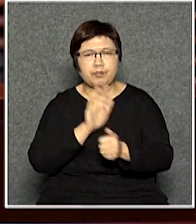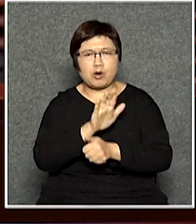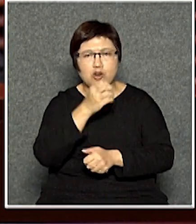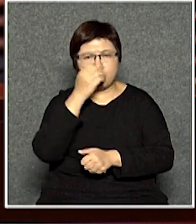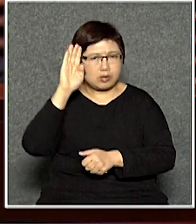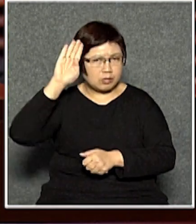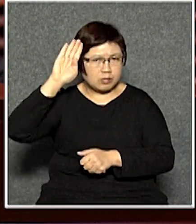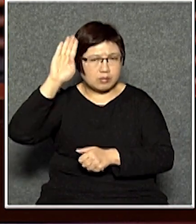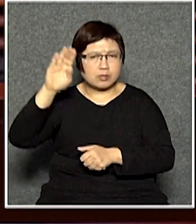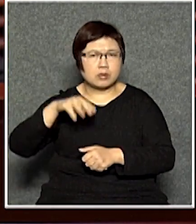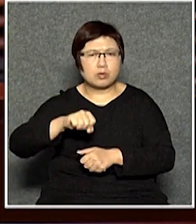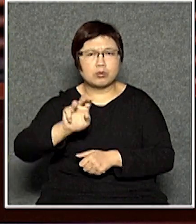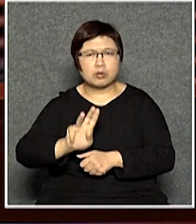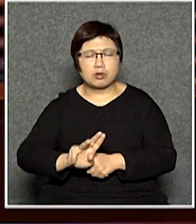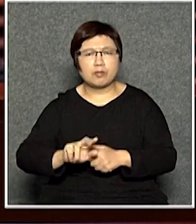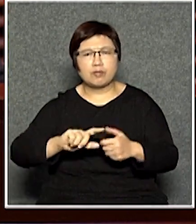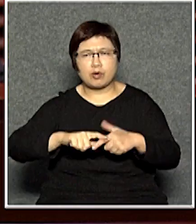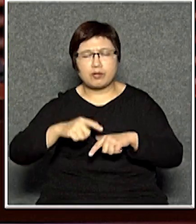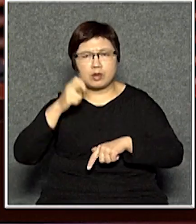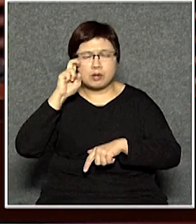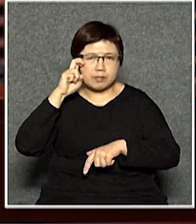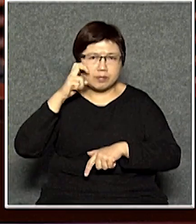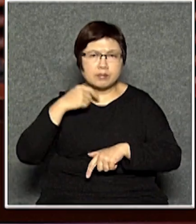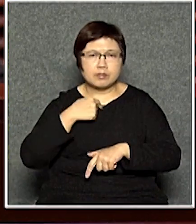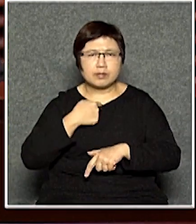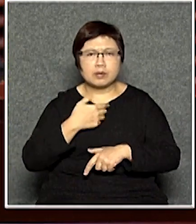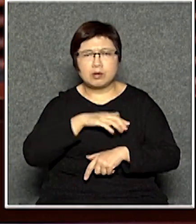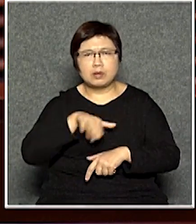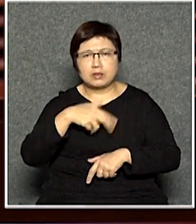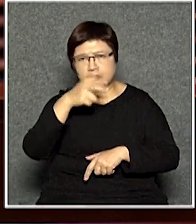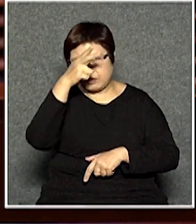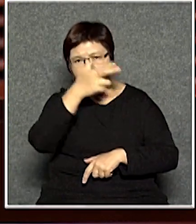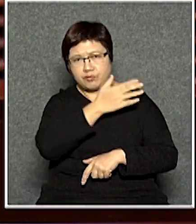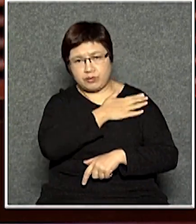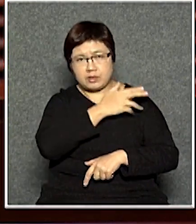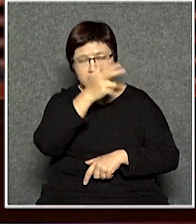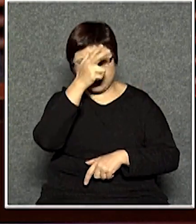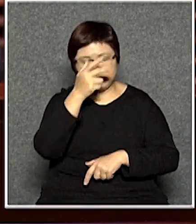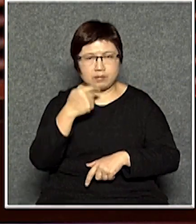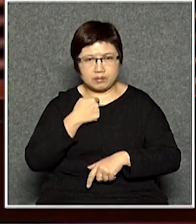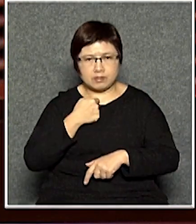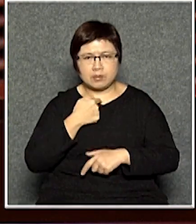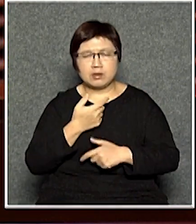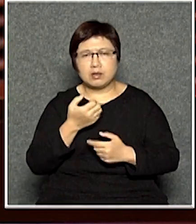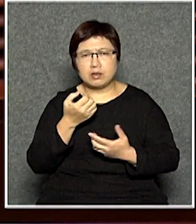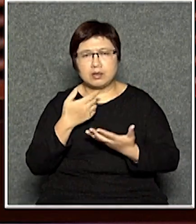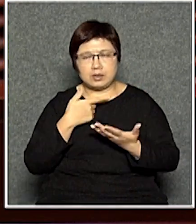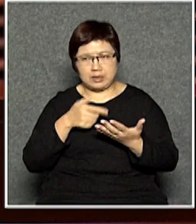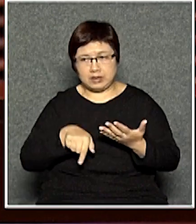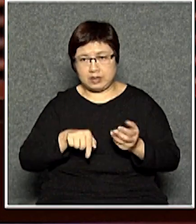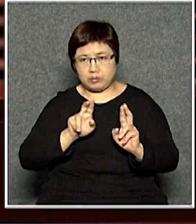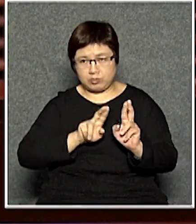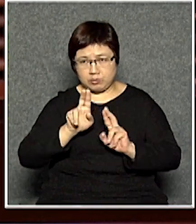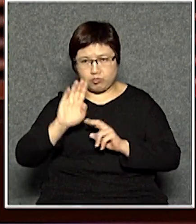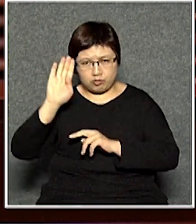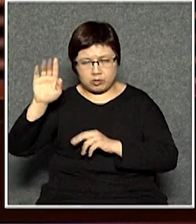長遠用水策略要思考一下。我們的政府，一個負責任的政府，亦都應該要為我們這個城市長遠